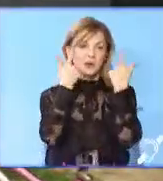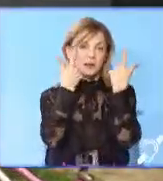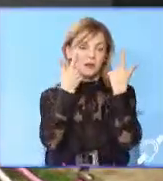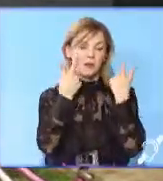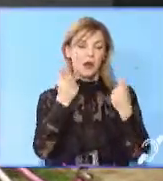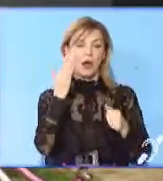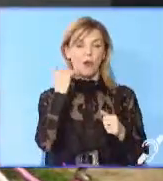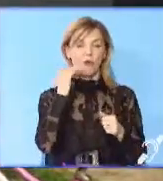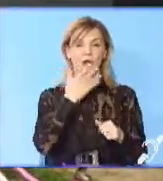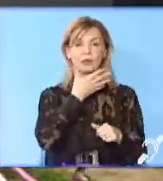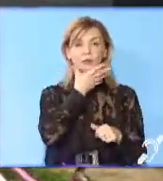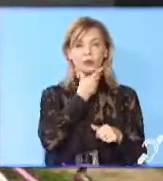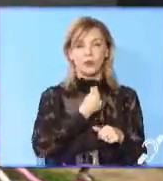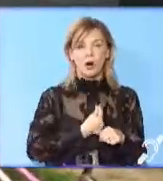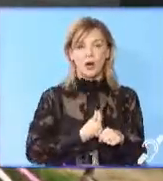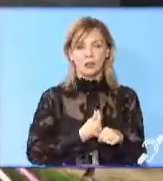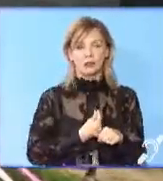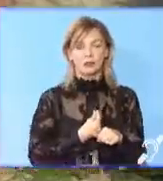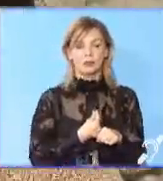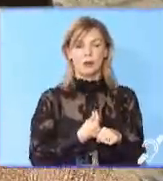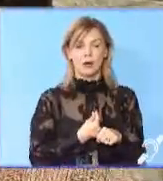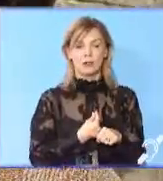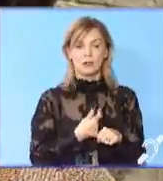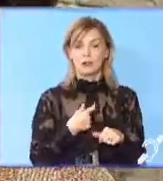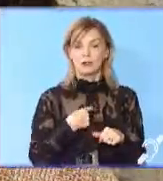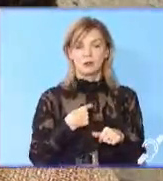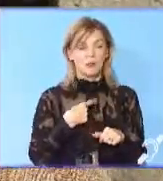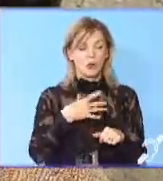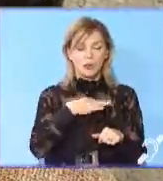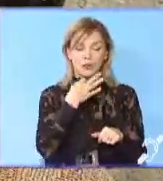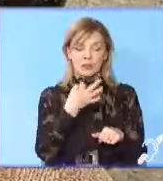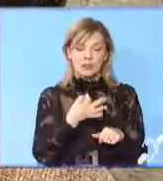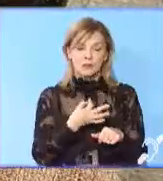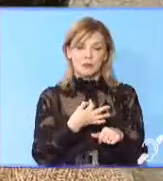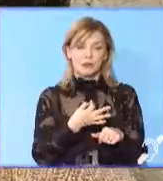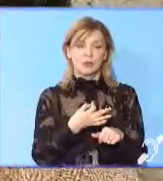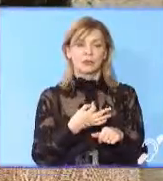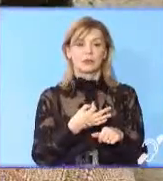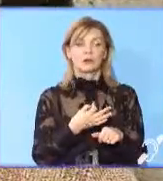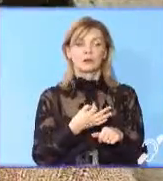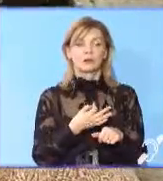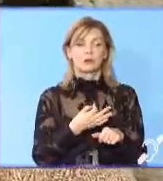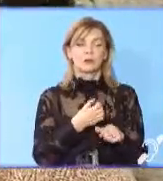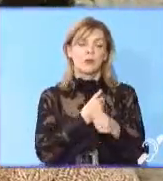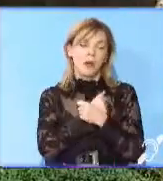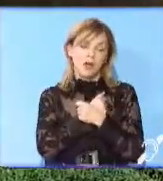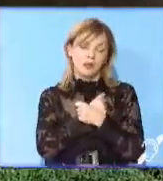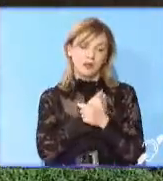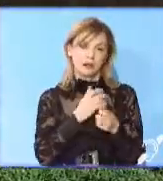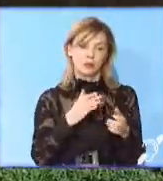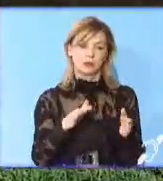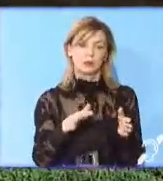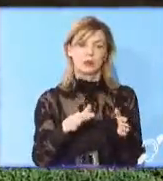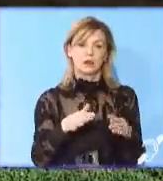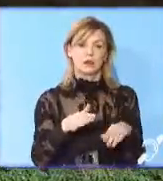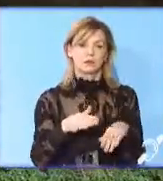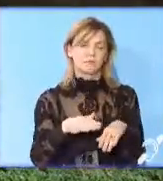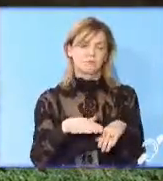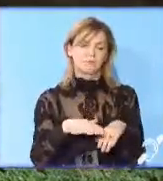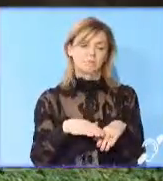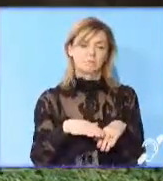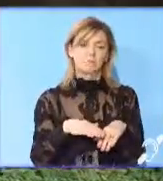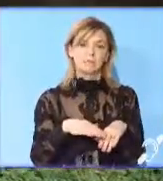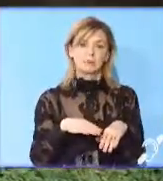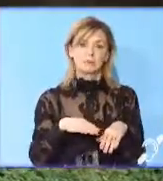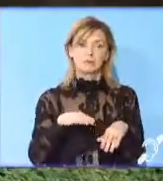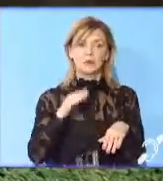fată foarte frumos. Nu pot să o descriu atât. Îmi pare rău. Îmi pare rău foarte